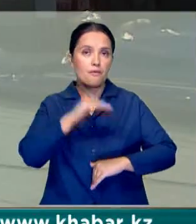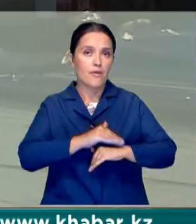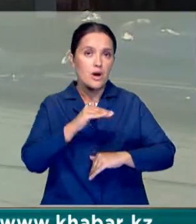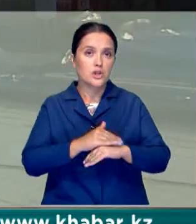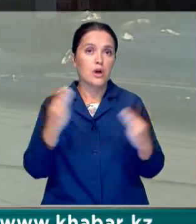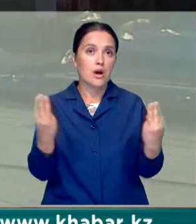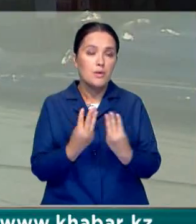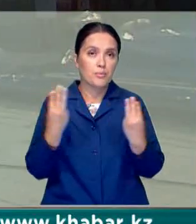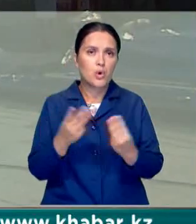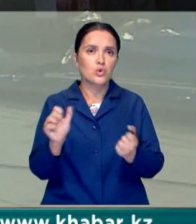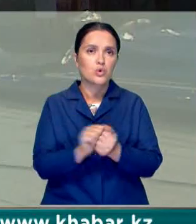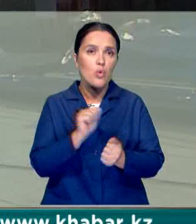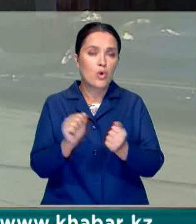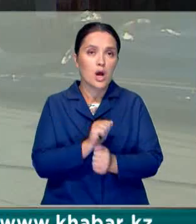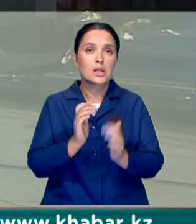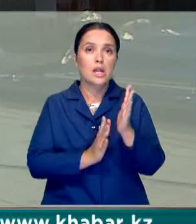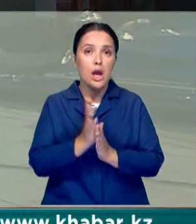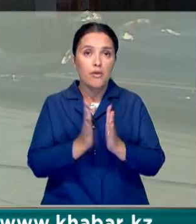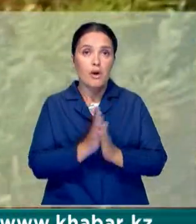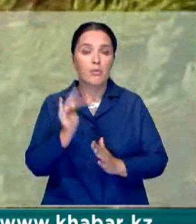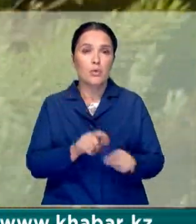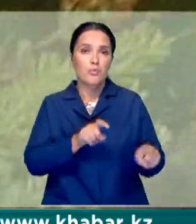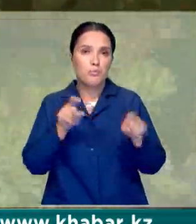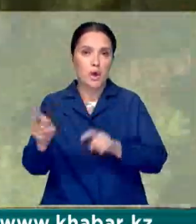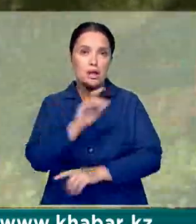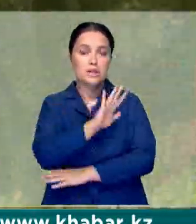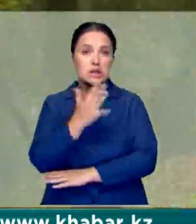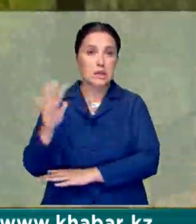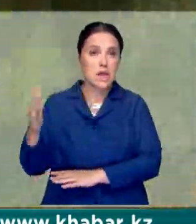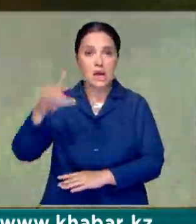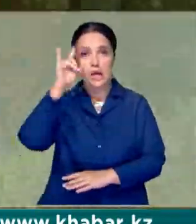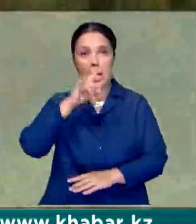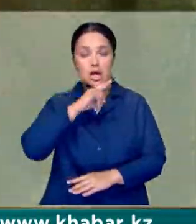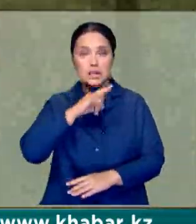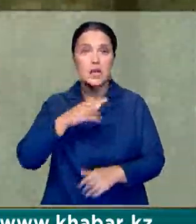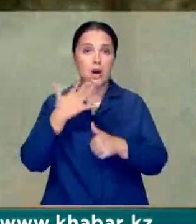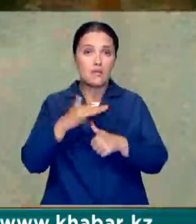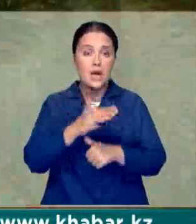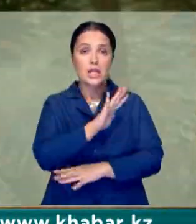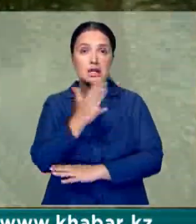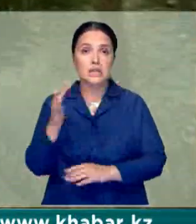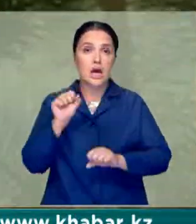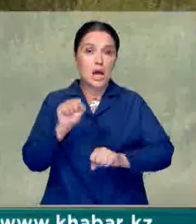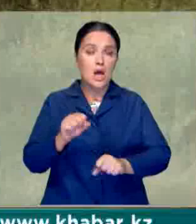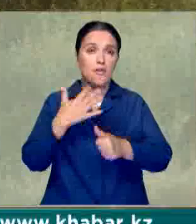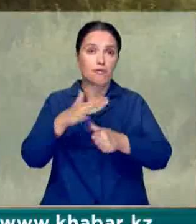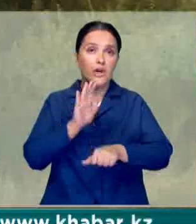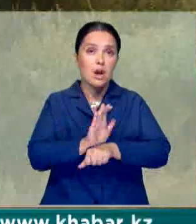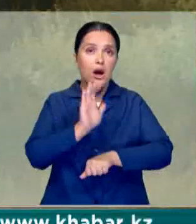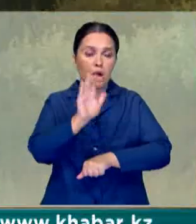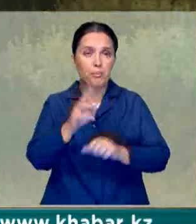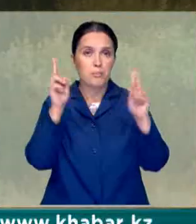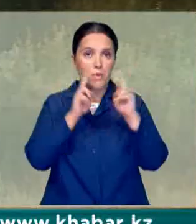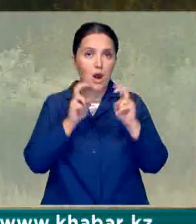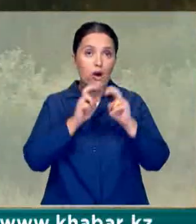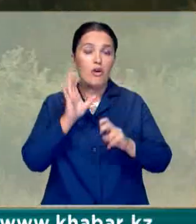Огонь охватил сухую траву, а после перекинулся на лесной массив. Казавия лесохрана отправила вертолет на разведку охваченной пламенем